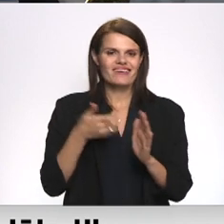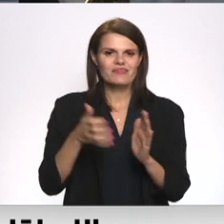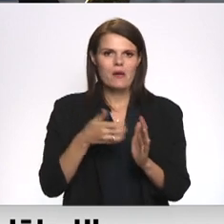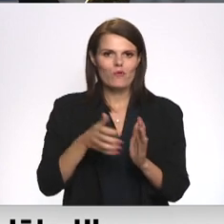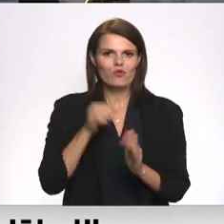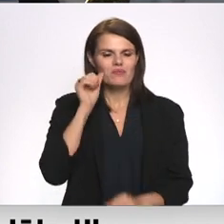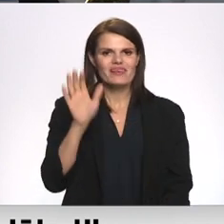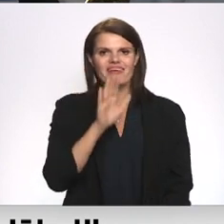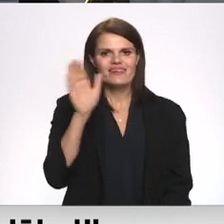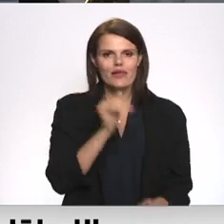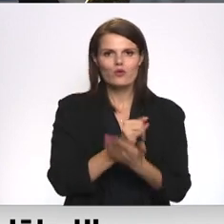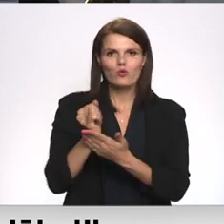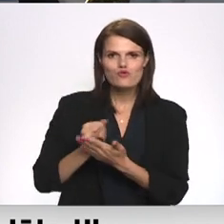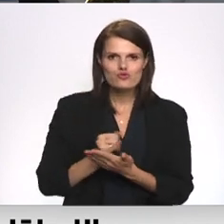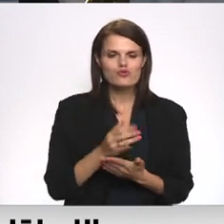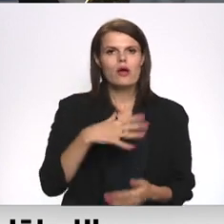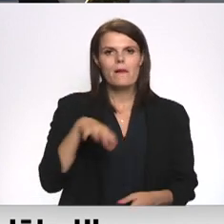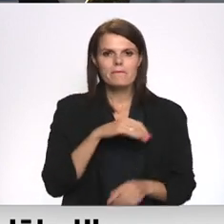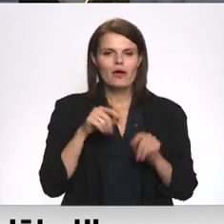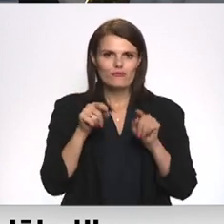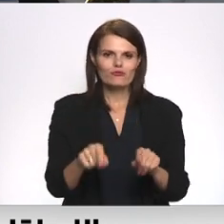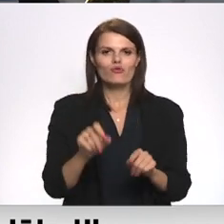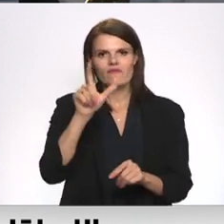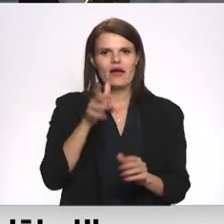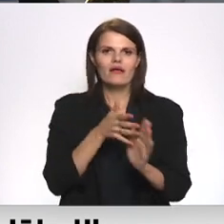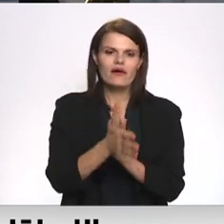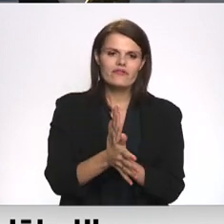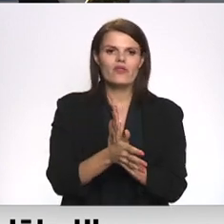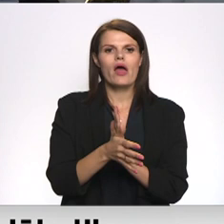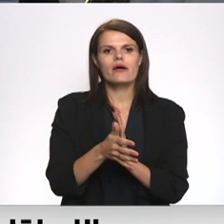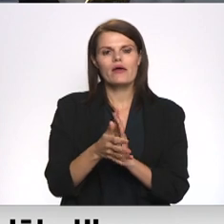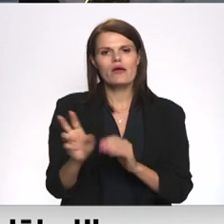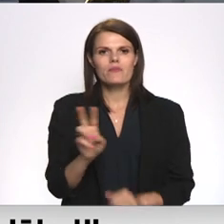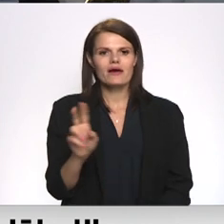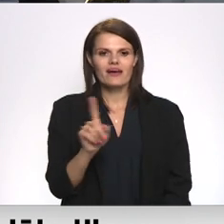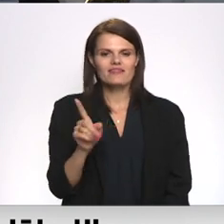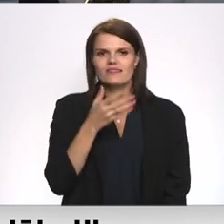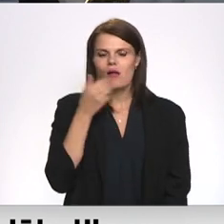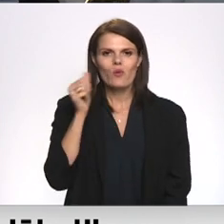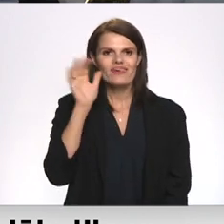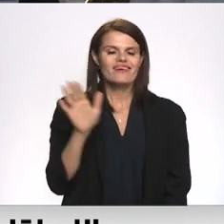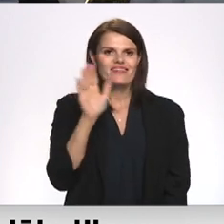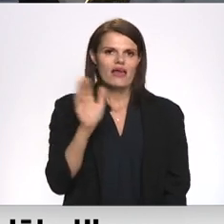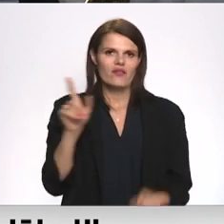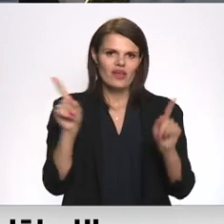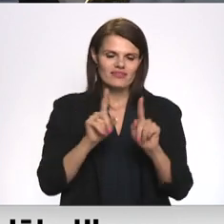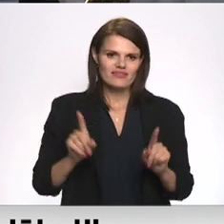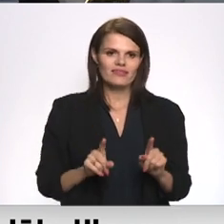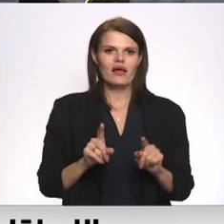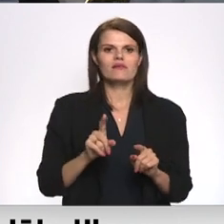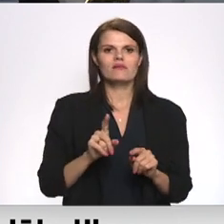ikdienas uzturēšanai. Mēs to pamatā tērējām tādām vietām, kas ir neikdienišas, kas